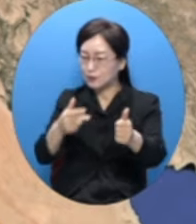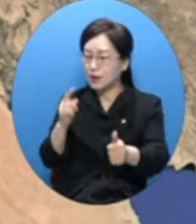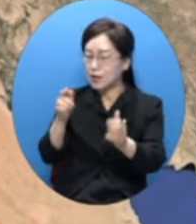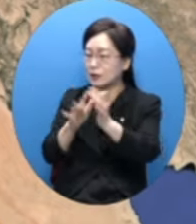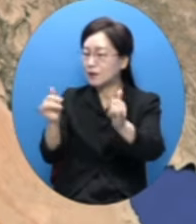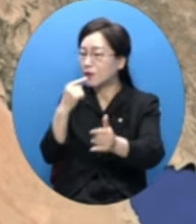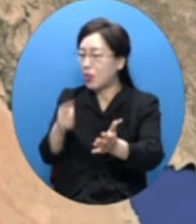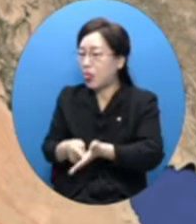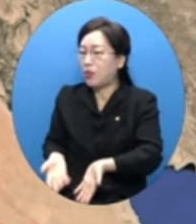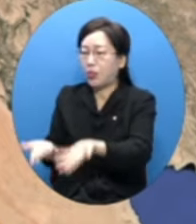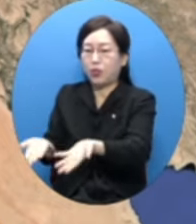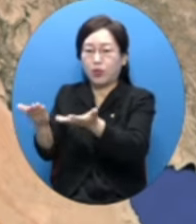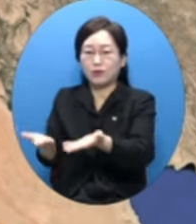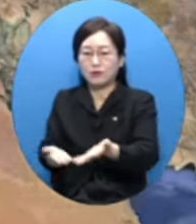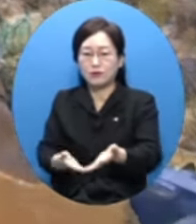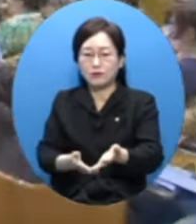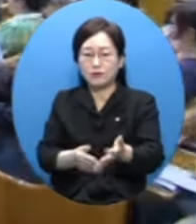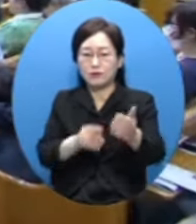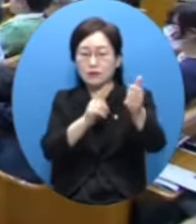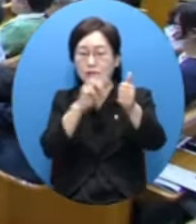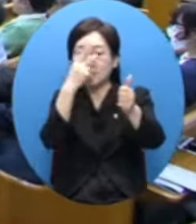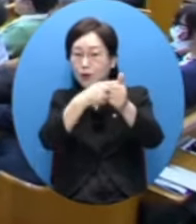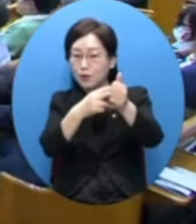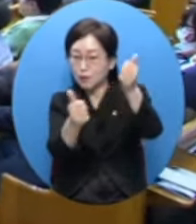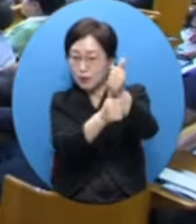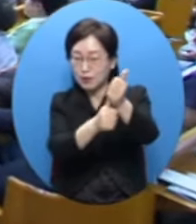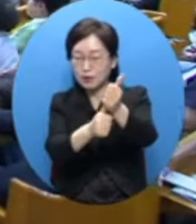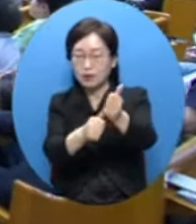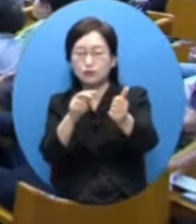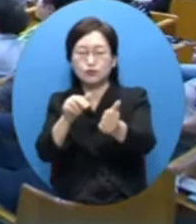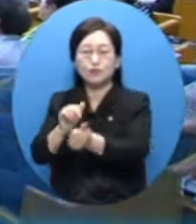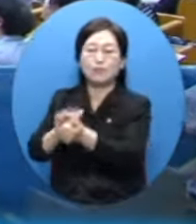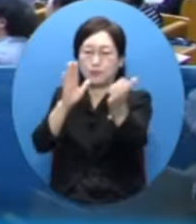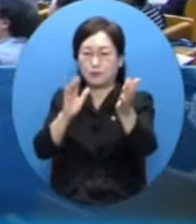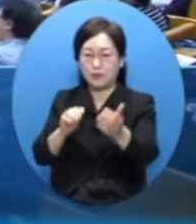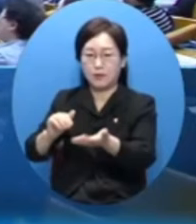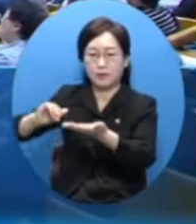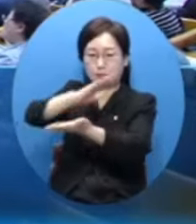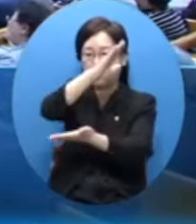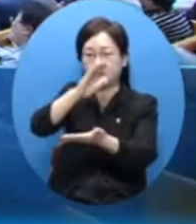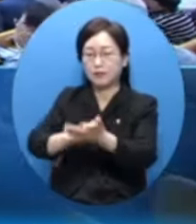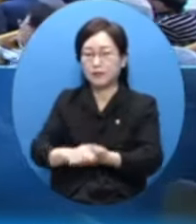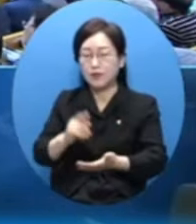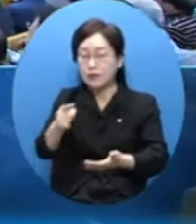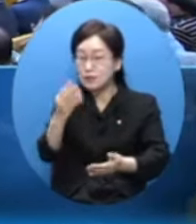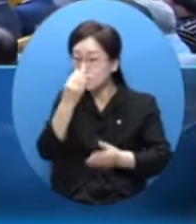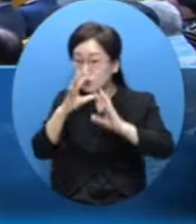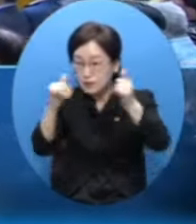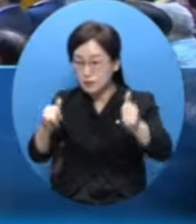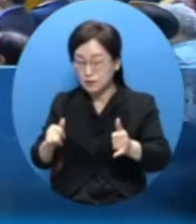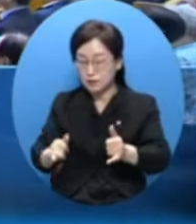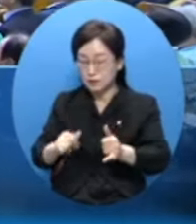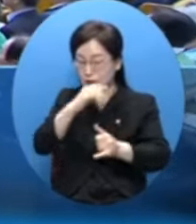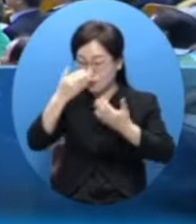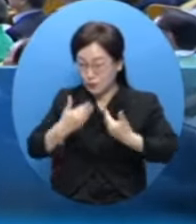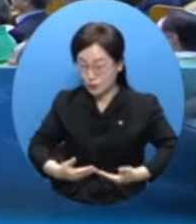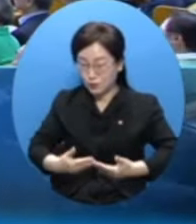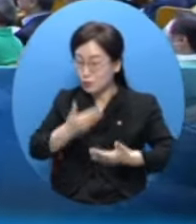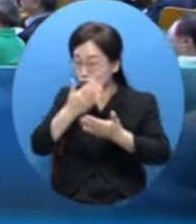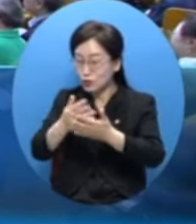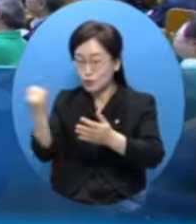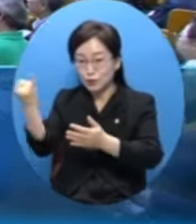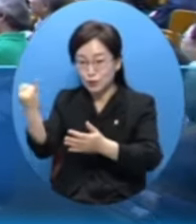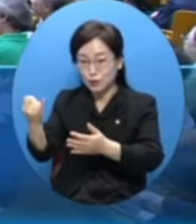바울과 바나바를 쫓아냅니다. 사도행전 13장 50절입니다. 이에 유대인들이 경건한 귀부인들과 그 신의